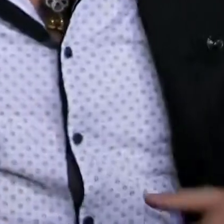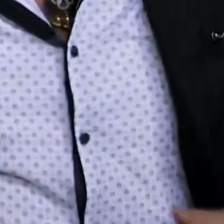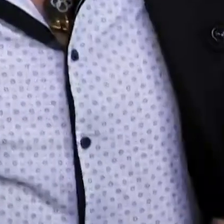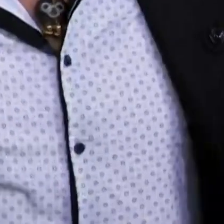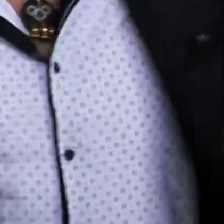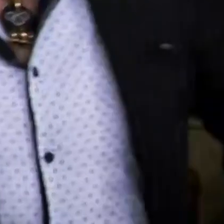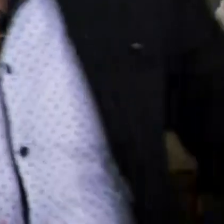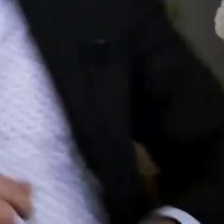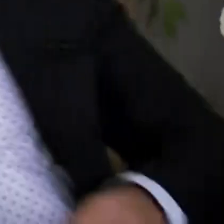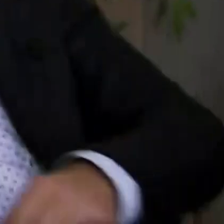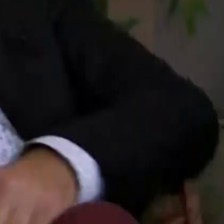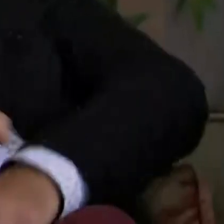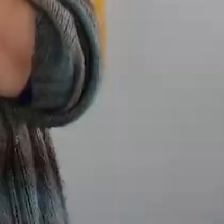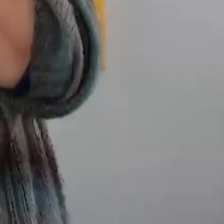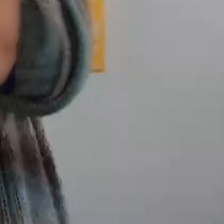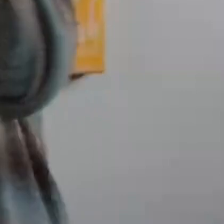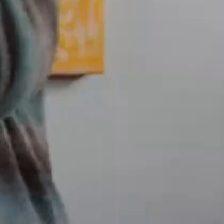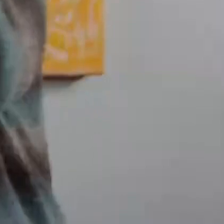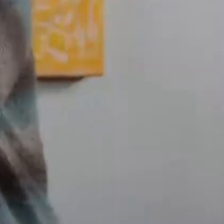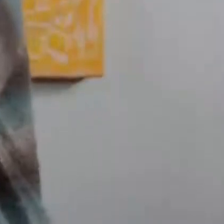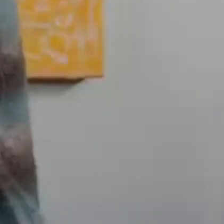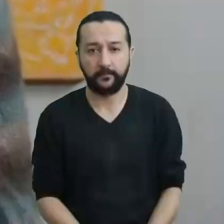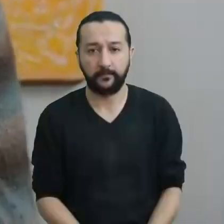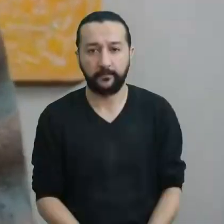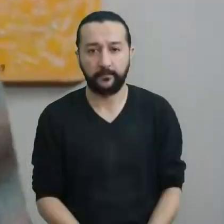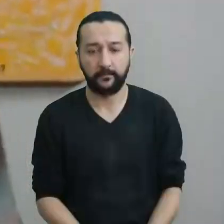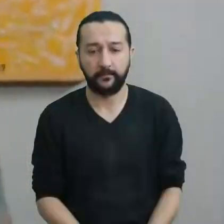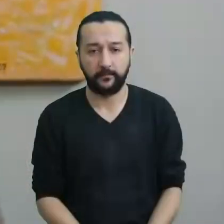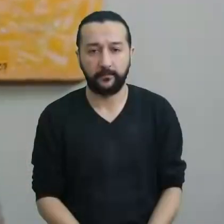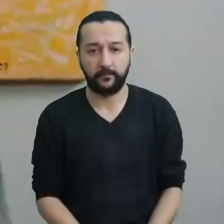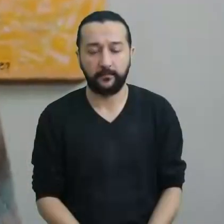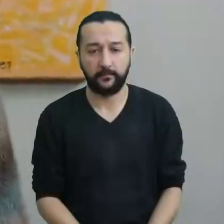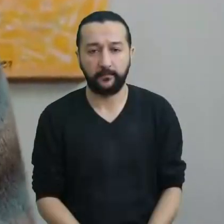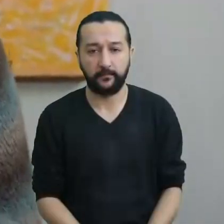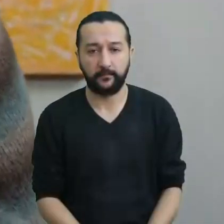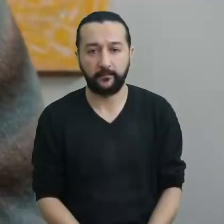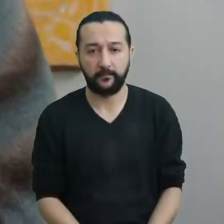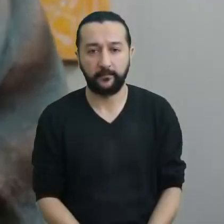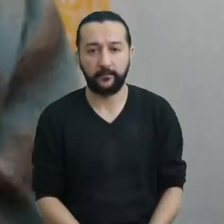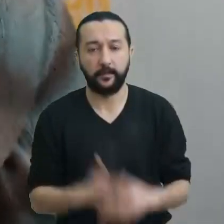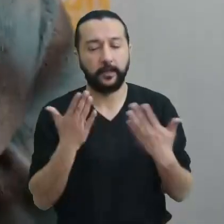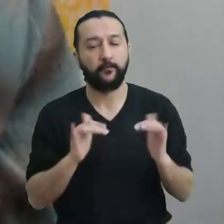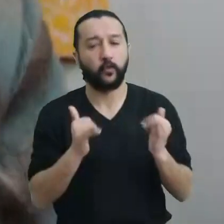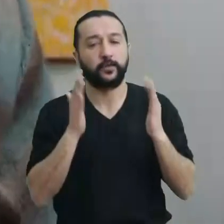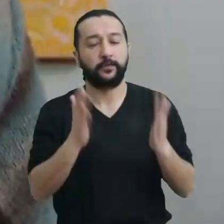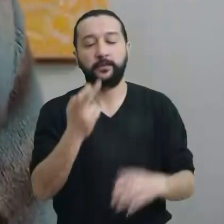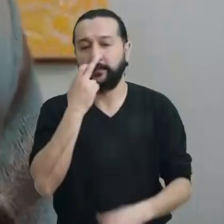Baş parmağıyla üst damağını yukarı itti. Şükrü ile Meryem rahat bir nefes aldılar. Meryem başını Şükrü'nün omzuna